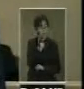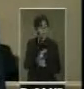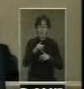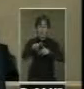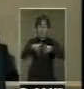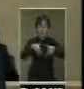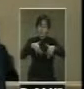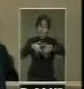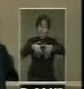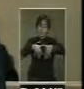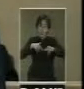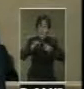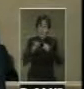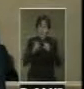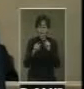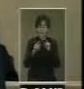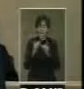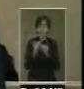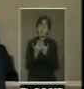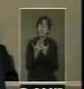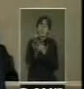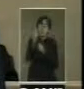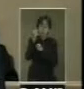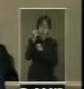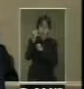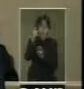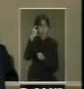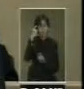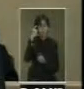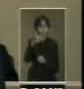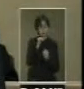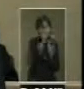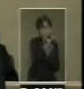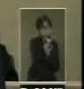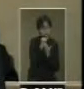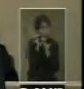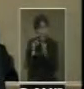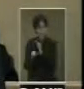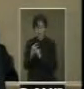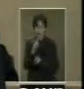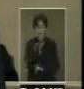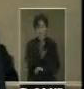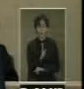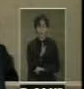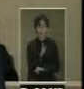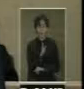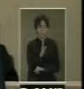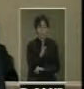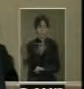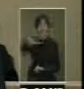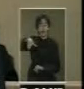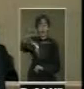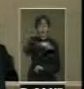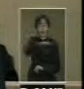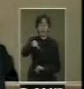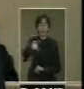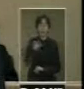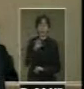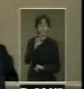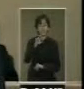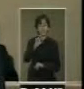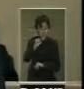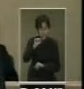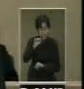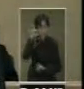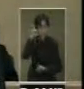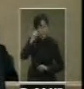นทั้งหลายที่ได้มามีส่วนร่วมผมไม่อยากพูดว่าใครถูกใครผิดครับแต่สภาแห่งนี้ไม่ควรที่จะไปปรักปรำหรือ